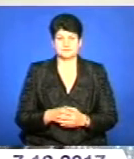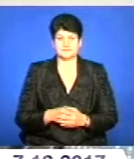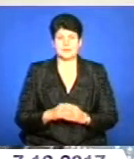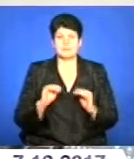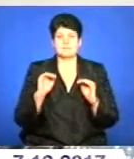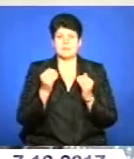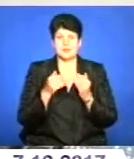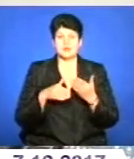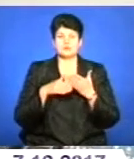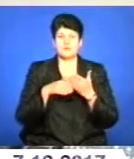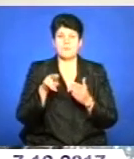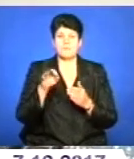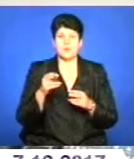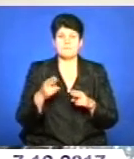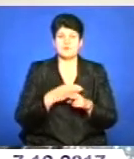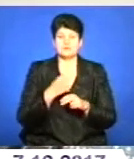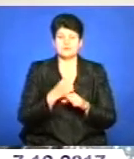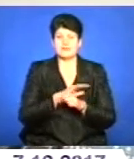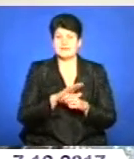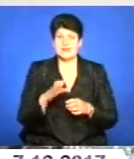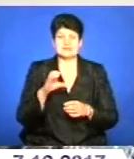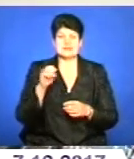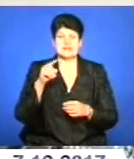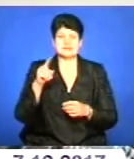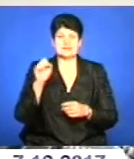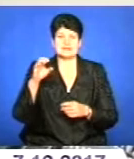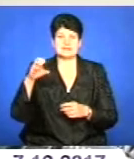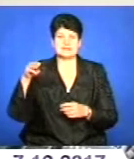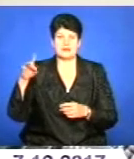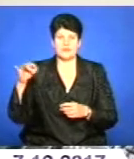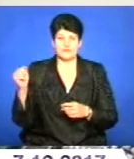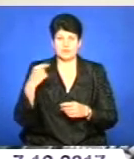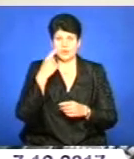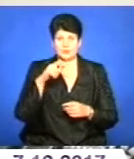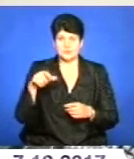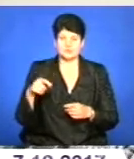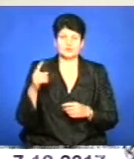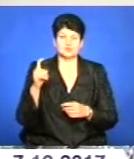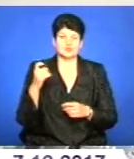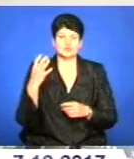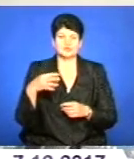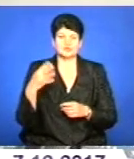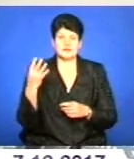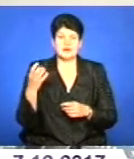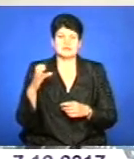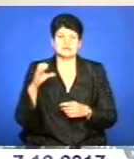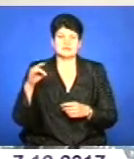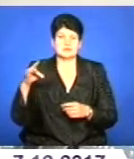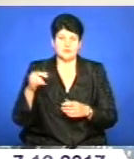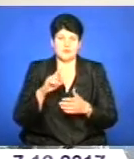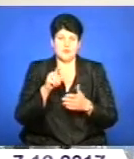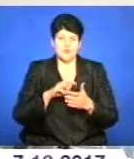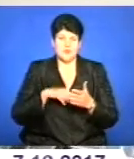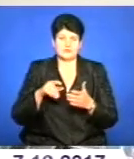Мінімальна допомога по безробіттю для незастрахованих осіб на сьогодні складає 544 гривні, а для застрахованих осіб